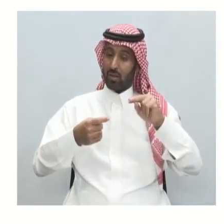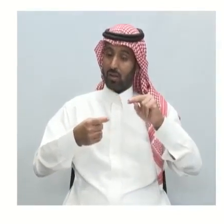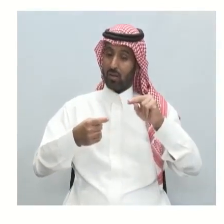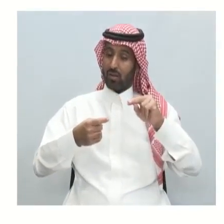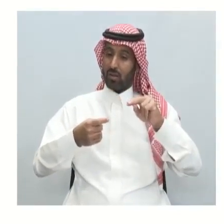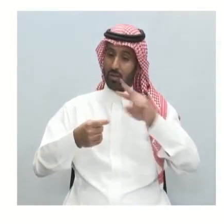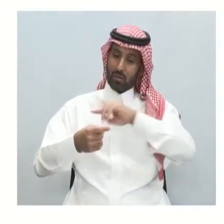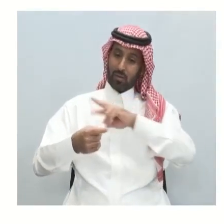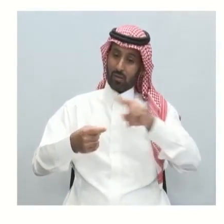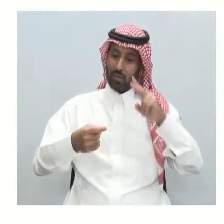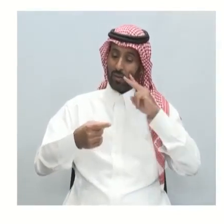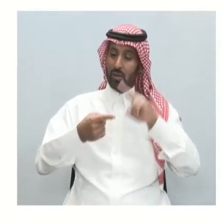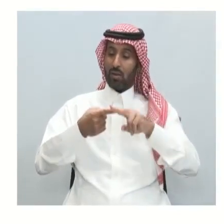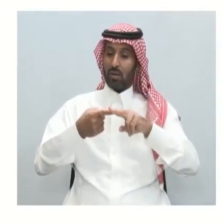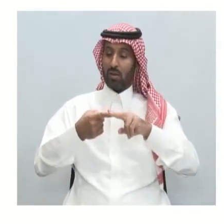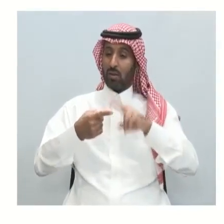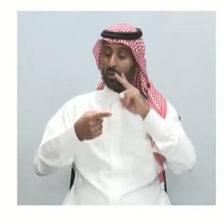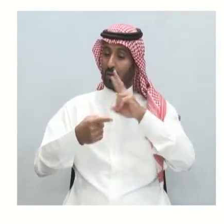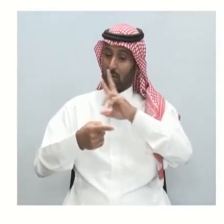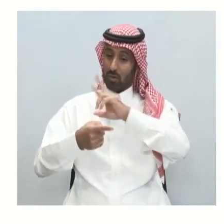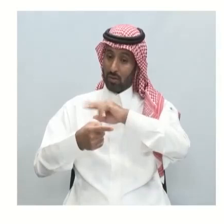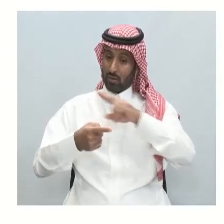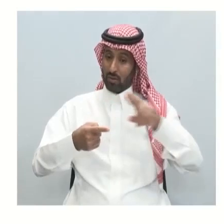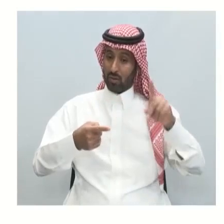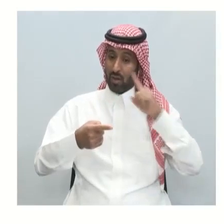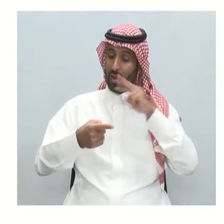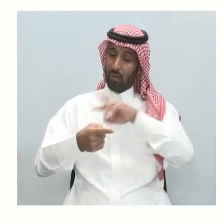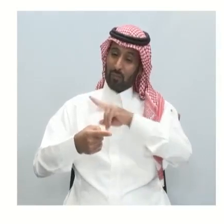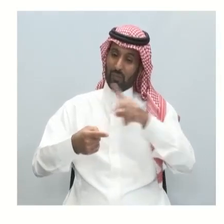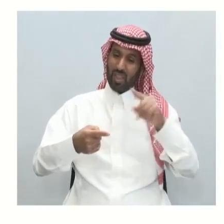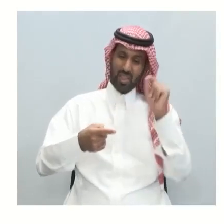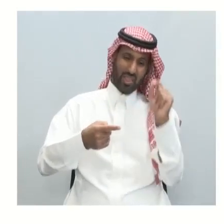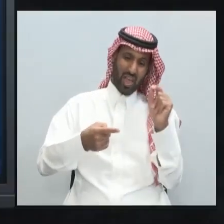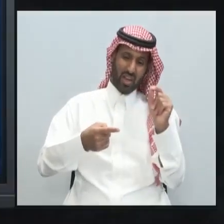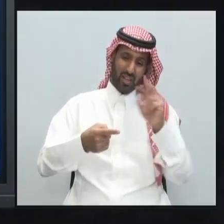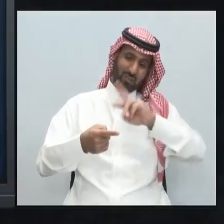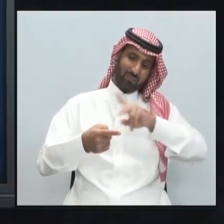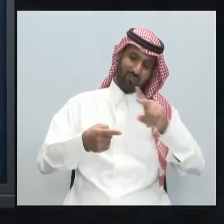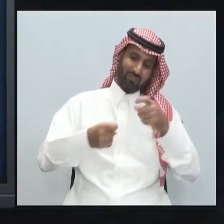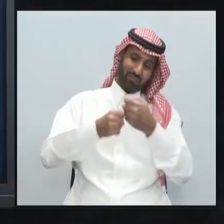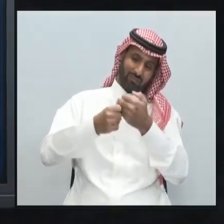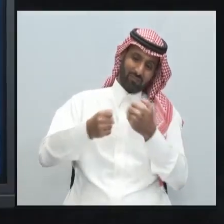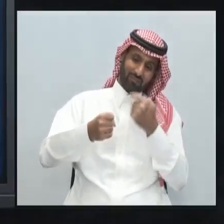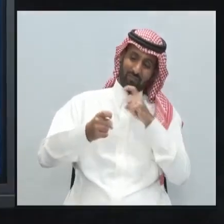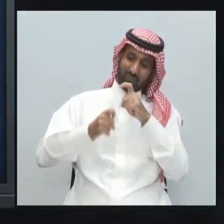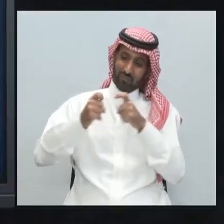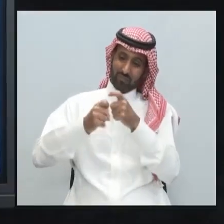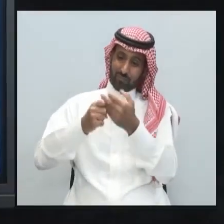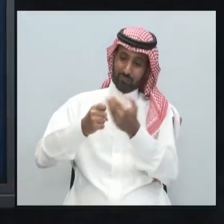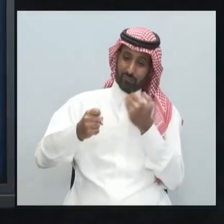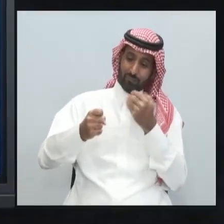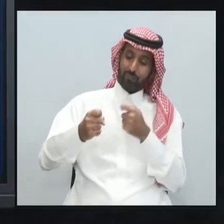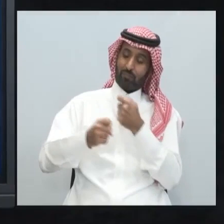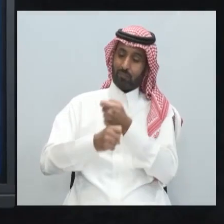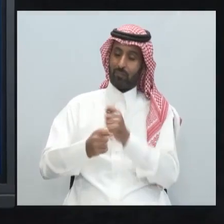الرابطه التساهميه القطبيه هي الرابطه التي تنشا نتيجه ان الذرات لا تنجذب لها الالكترونات المشتركه